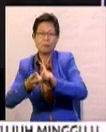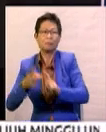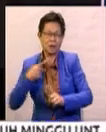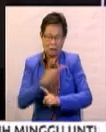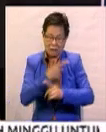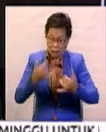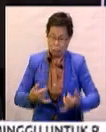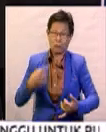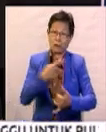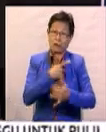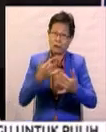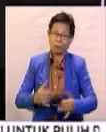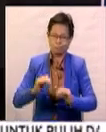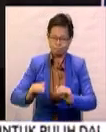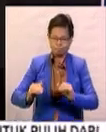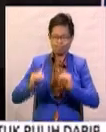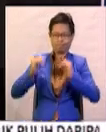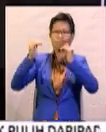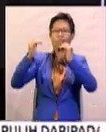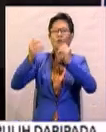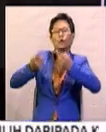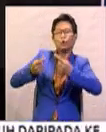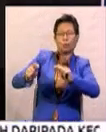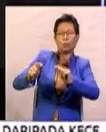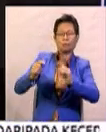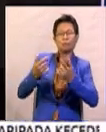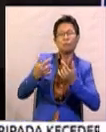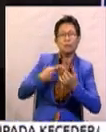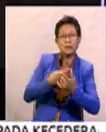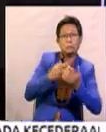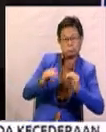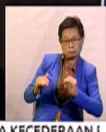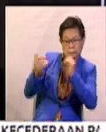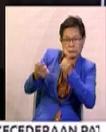Kita sekarang ini dalam peringkat percubaan beberapa